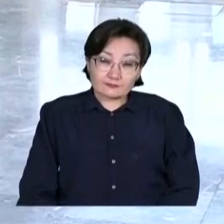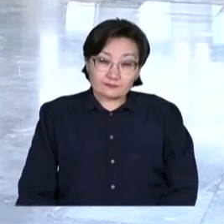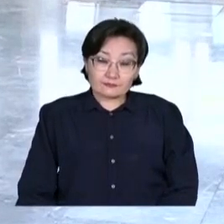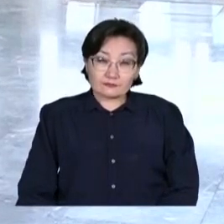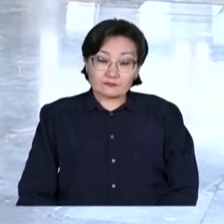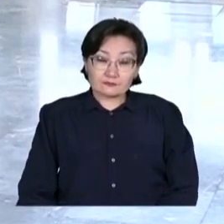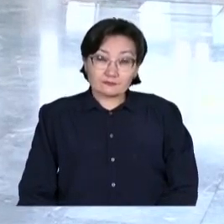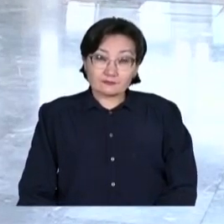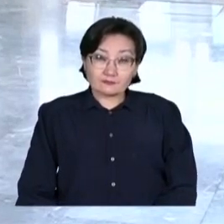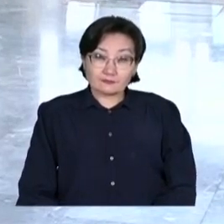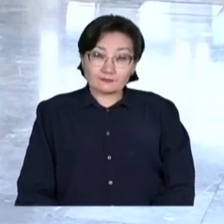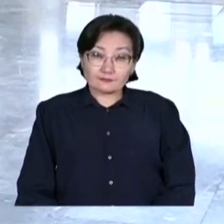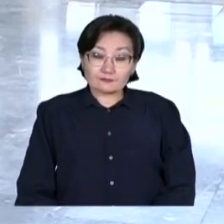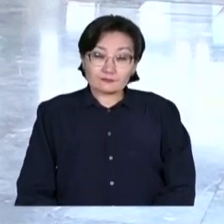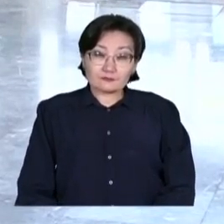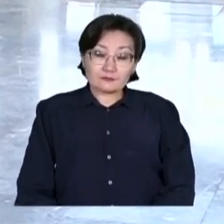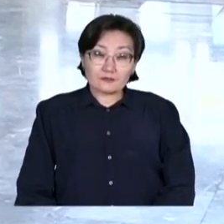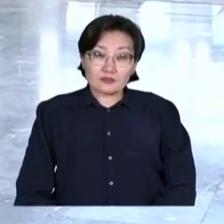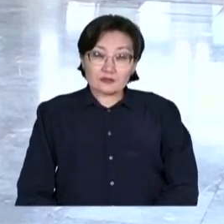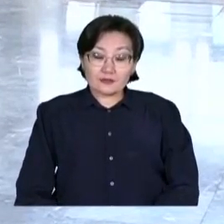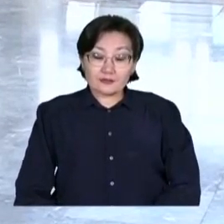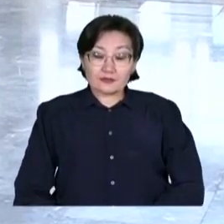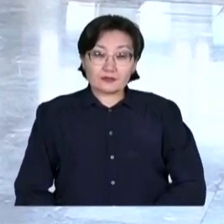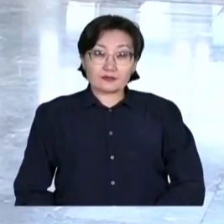Серікбекұлы, Нұрлан Өтегенов, Дастан Темірбекұлы, Алматы телеарнасы, Астана.